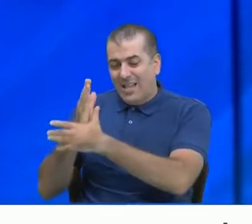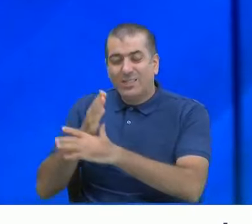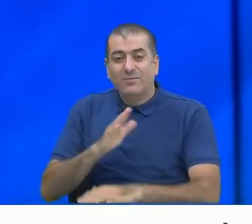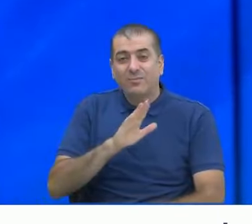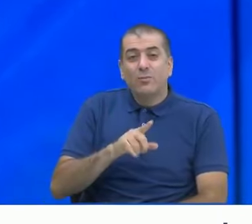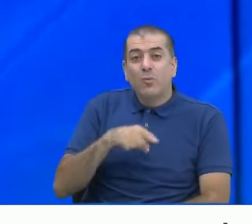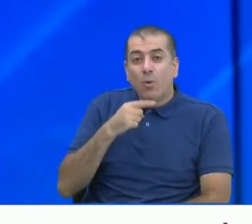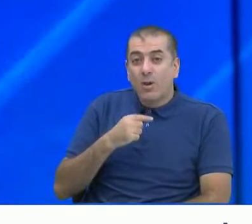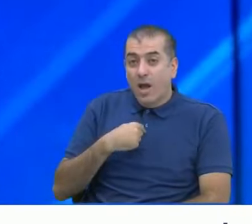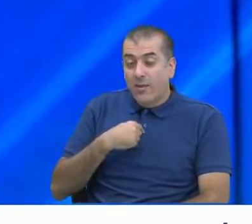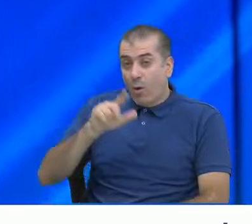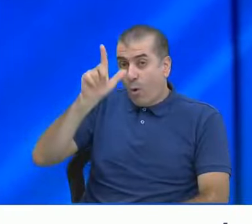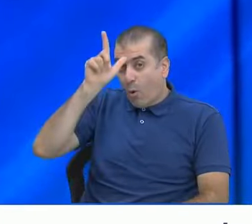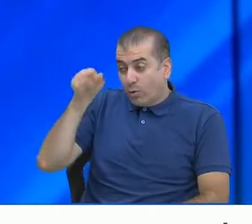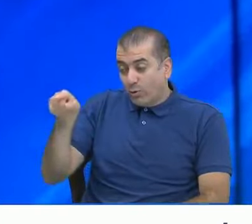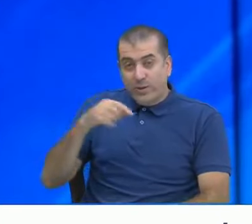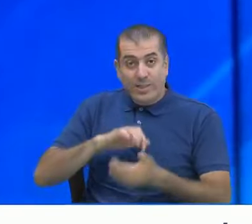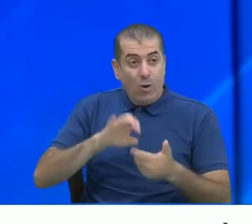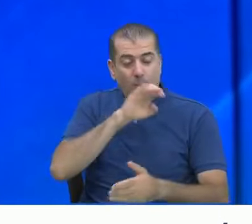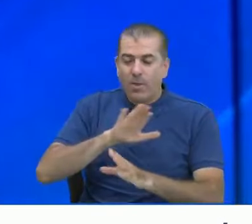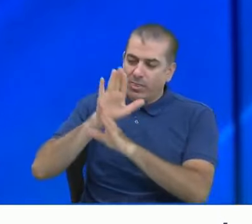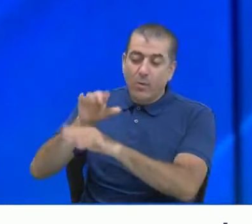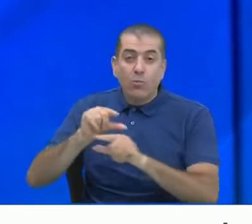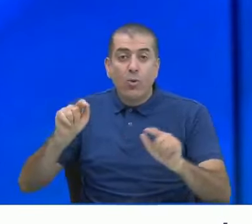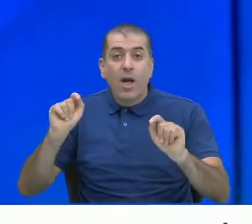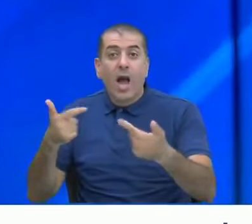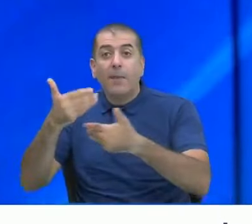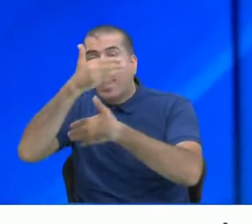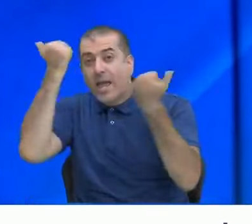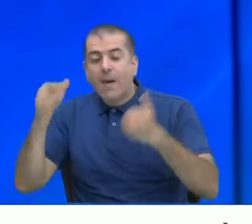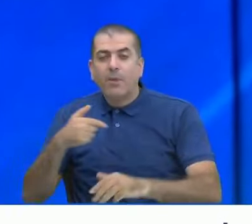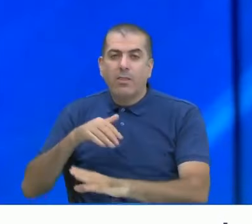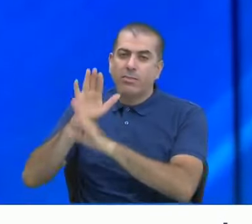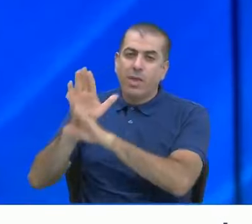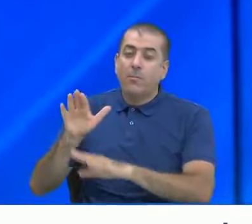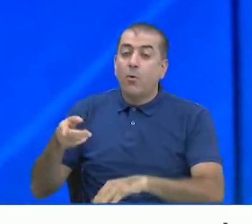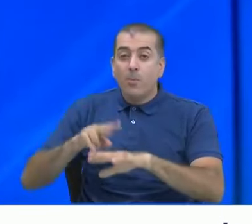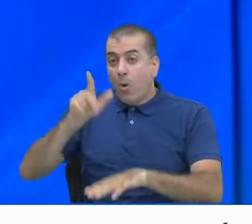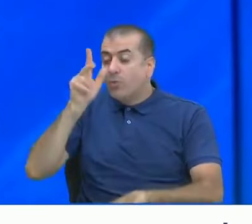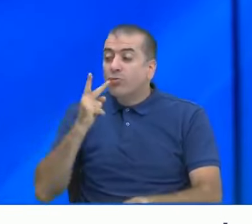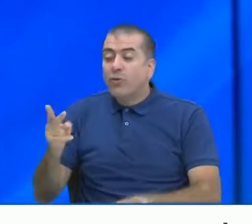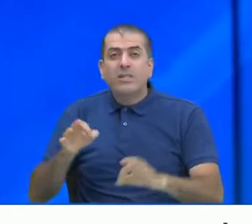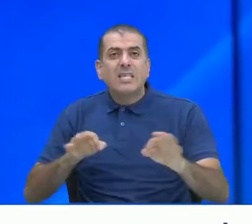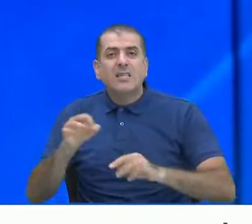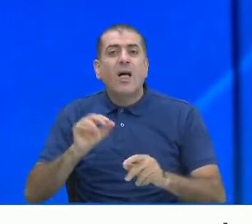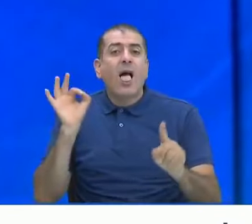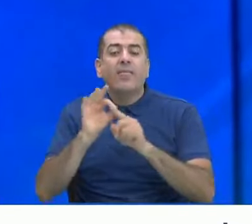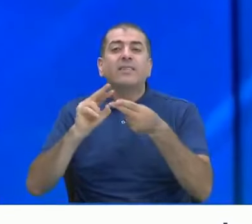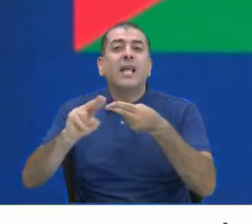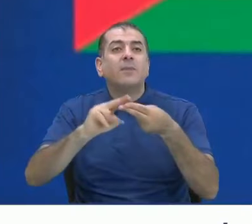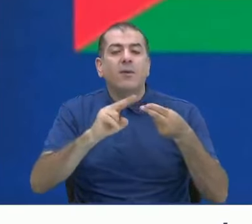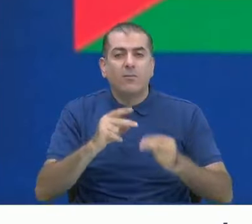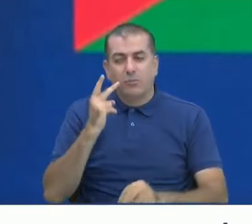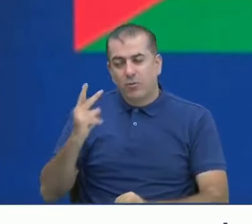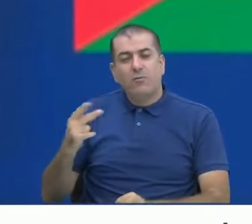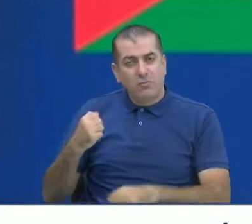الاردن في برامجه المختلفه لمكافحه الارهاب مثمنا جهود الاردن في تحقيق السلام والاستقرار في المنطقه